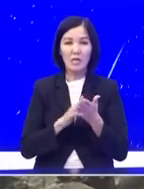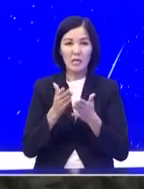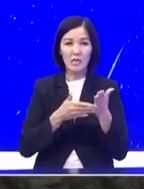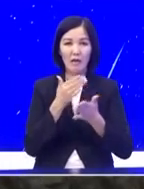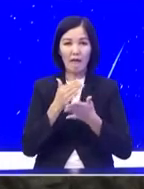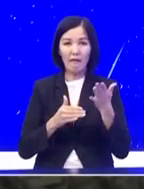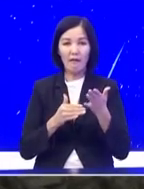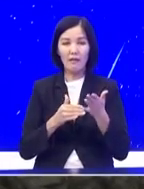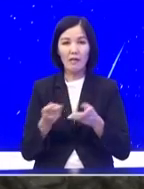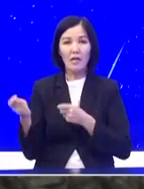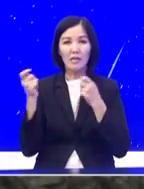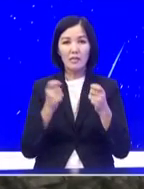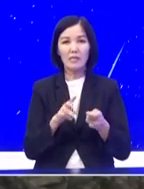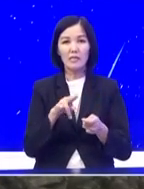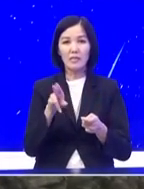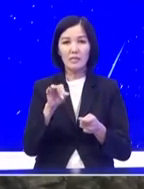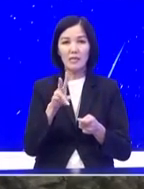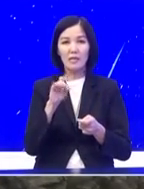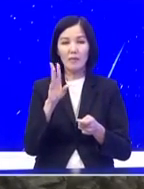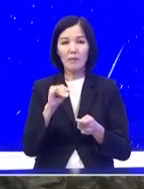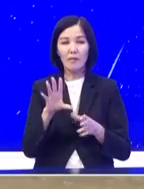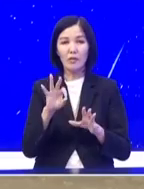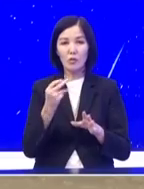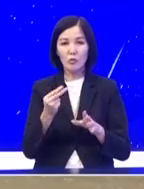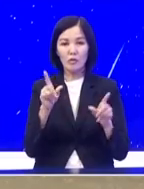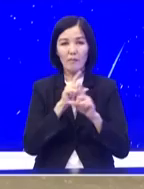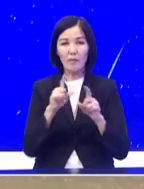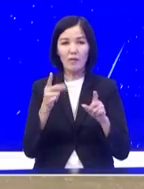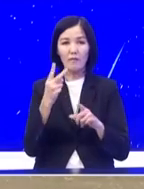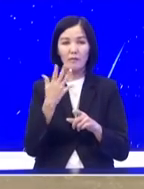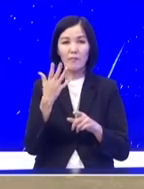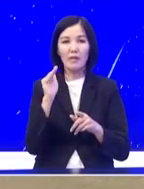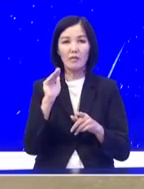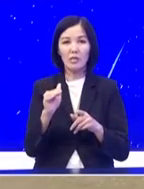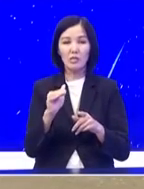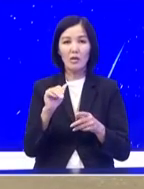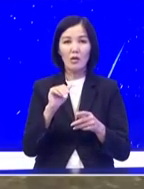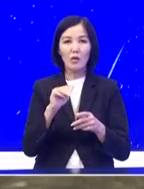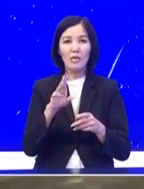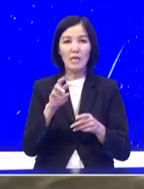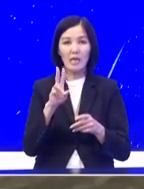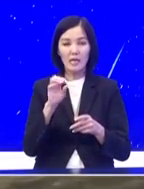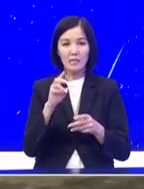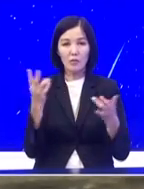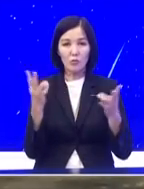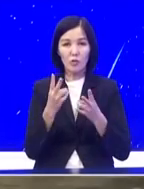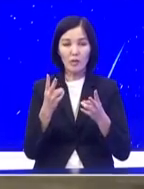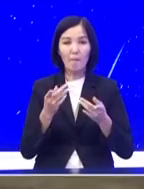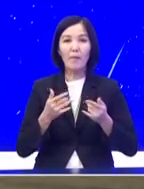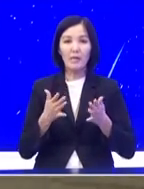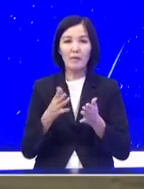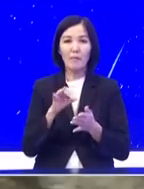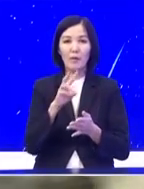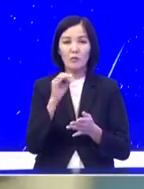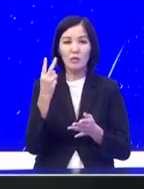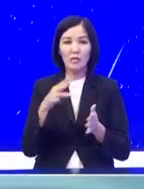поставке мазута и дизельного топлива. Для социальных объектов необходимо около 25,5 тысяч тонн керосина. Потребность в мазуте